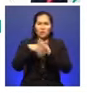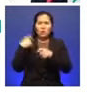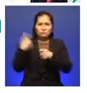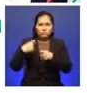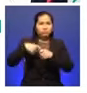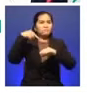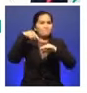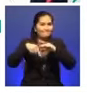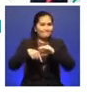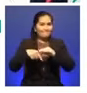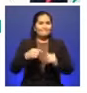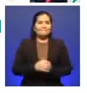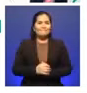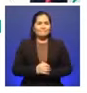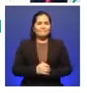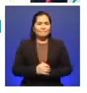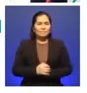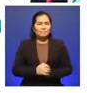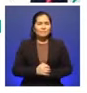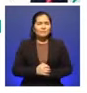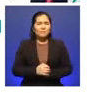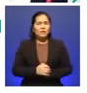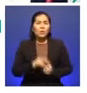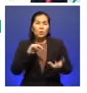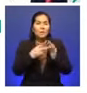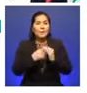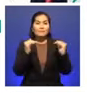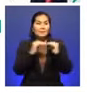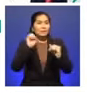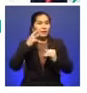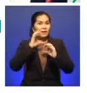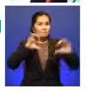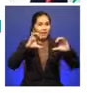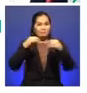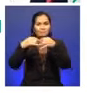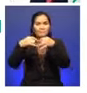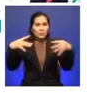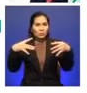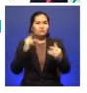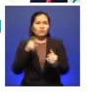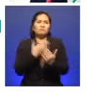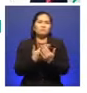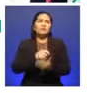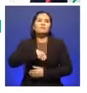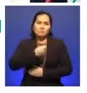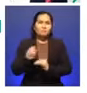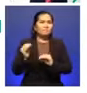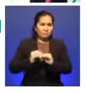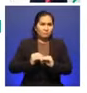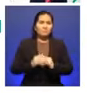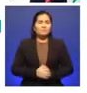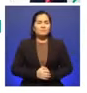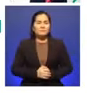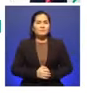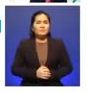ซ้อนก็จะอยู่นอกเหนือความครอบคลุมของสวัสดิการก็จะมีเรื่องของค่ารักษ